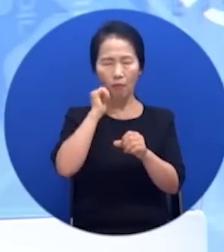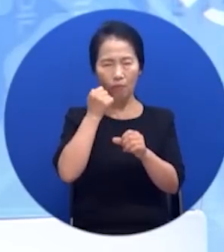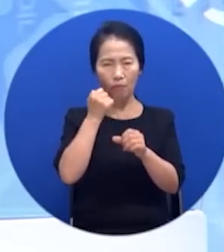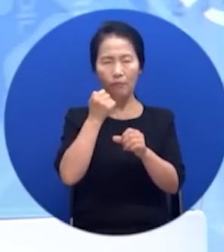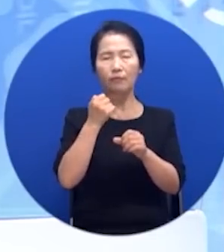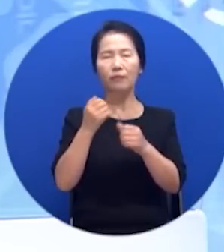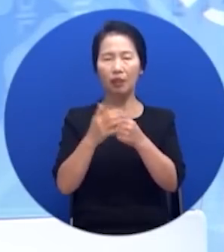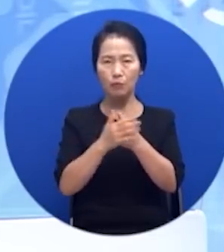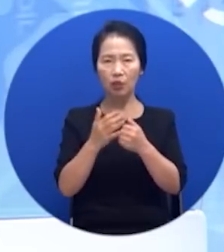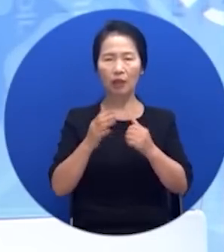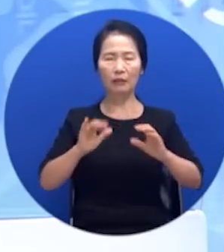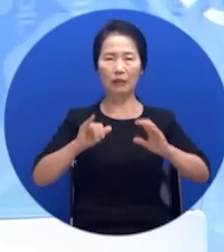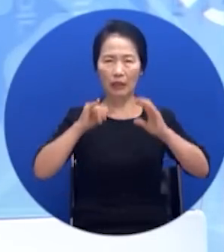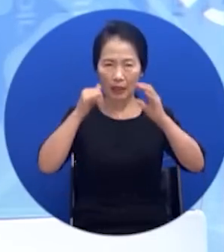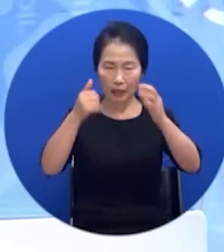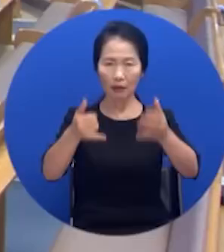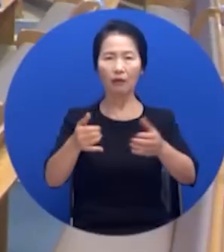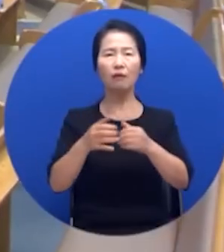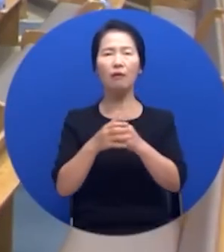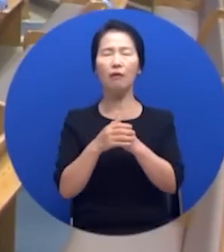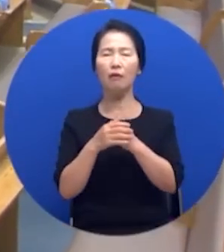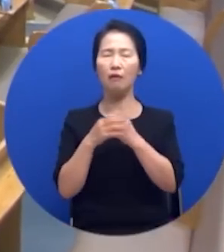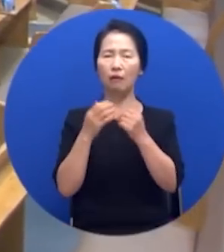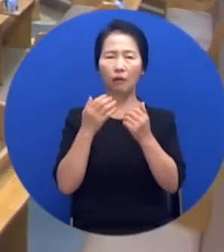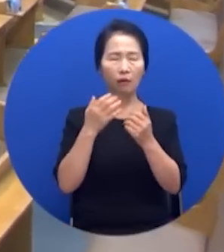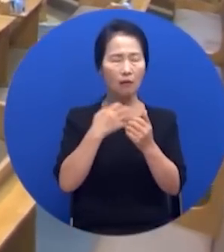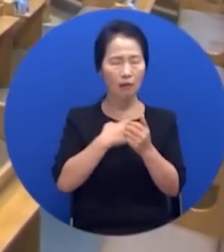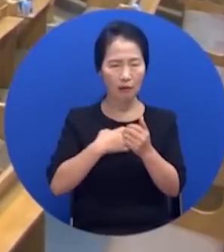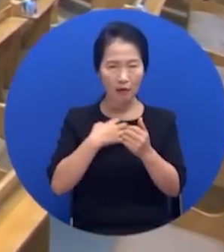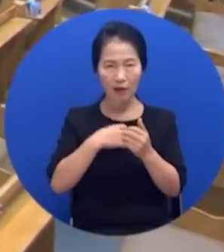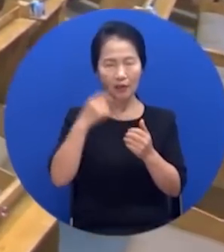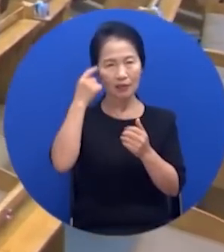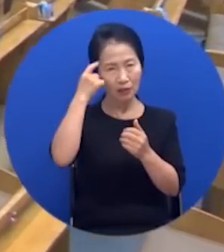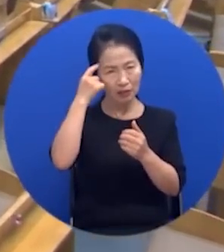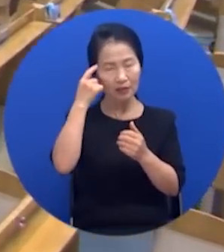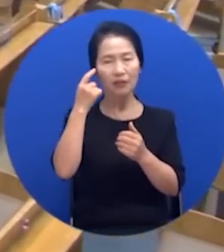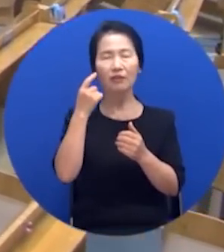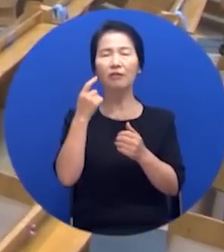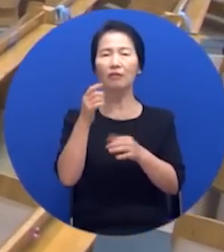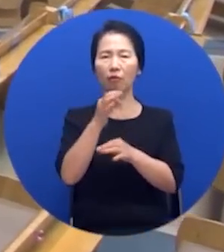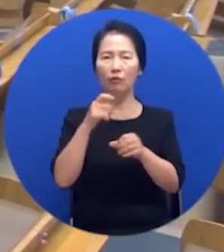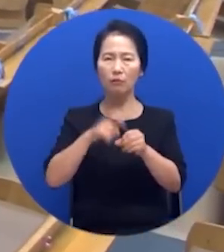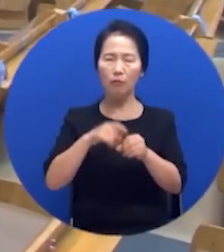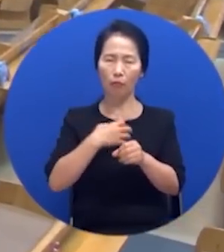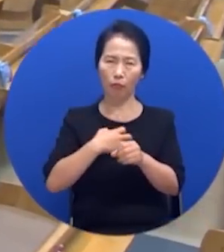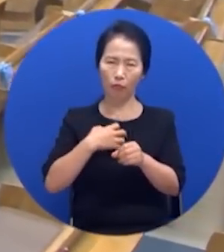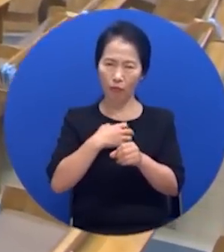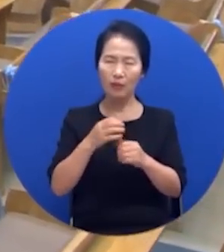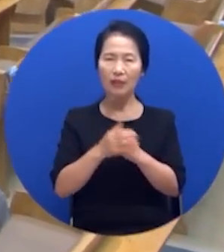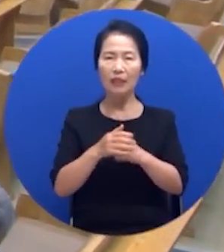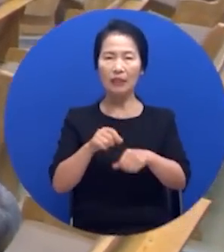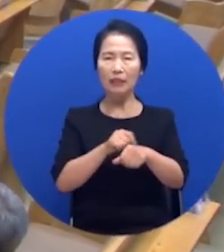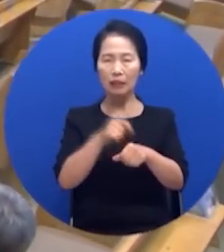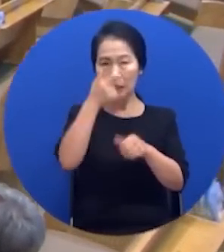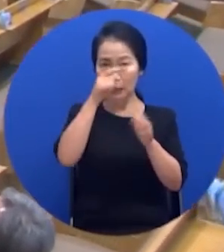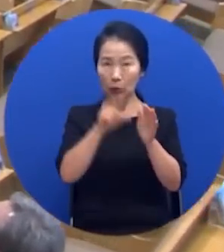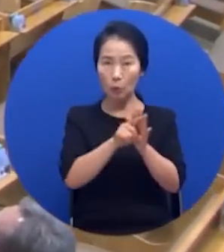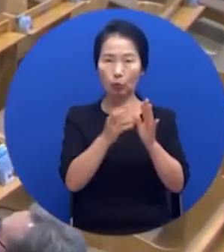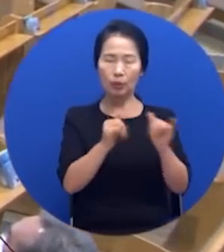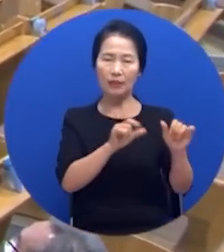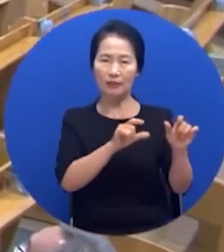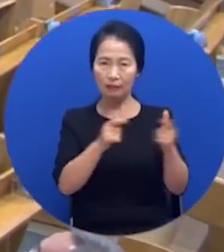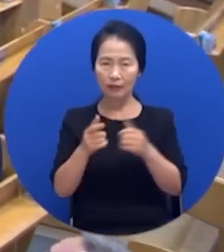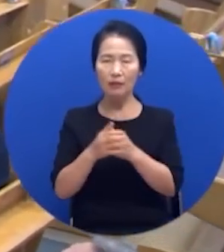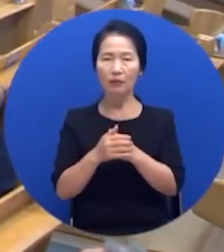전 세계가 미중유의 경제적 정신적 고통을 겪고 있습니다. 특히 우리 기독교인들이